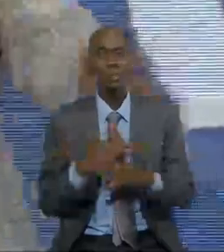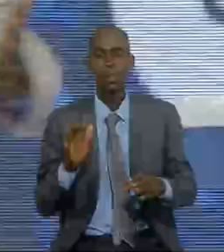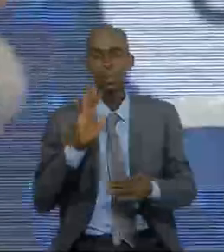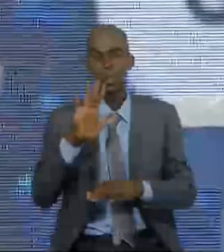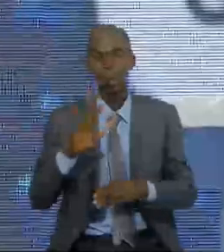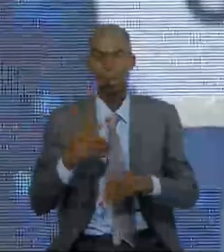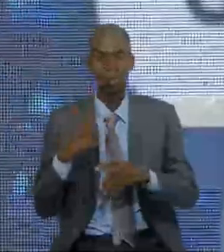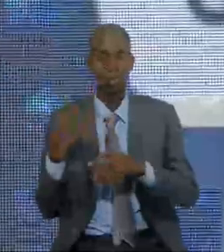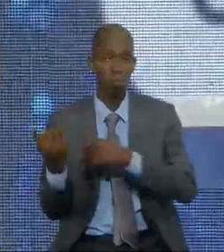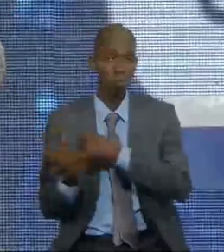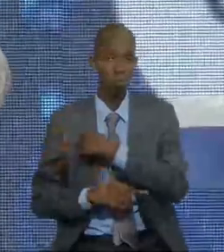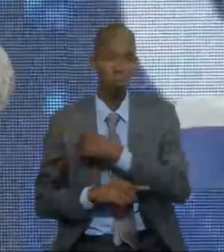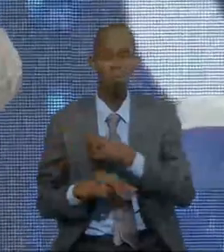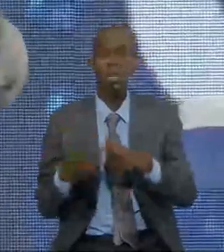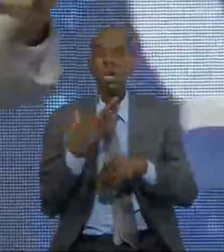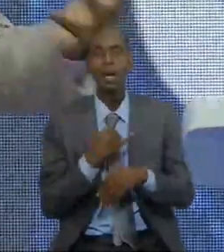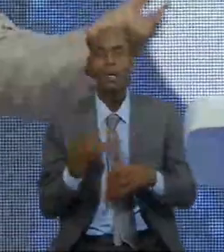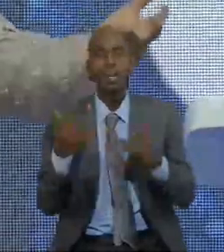of